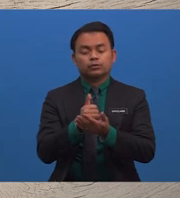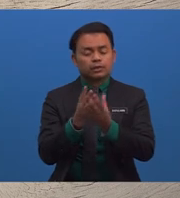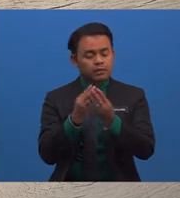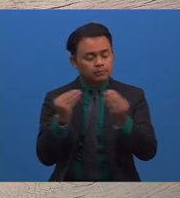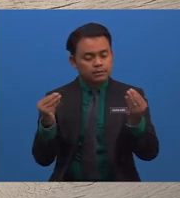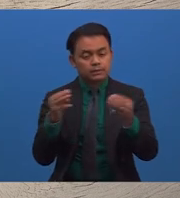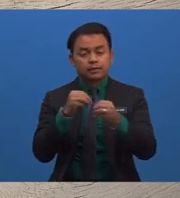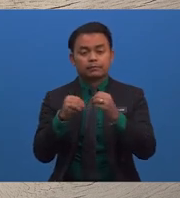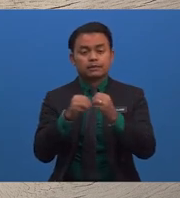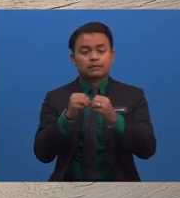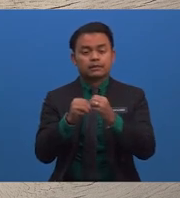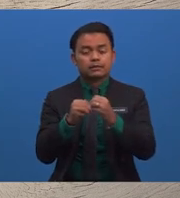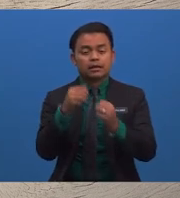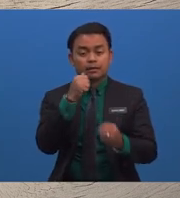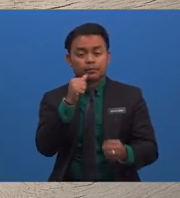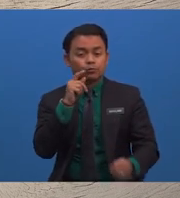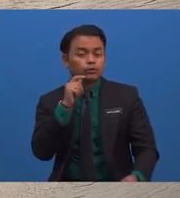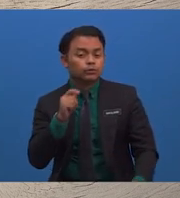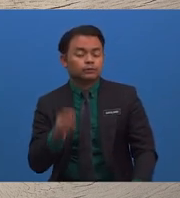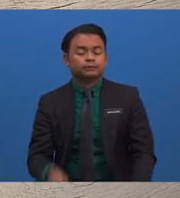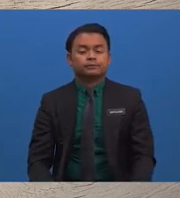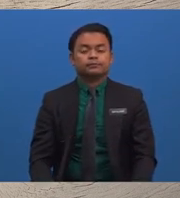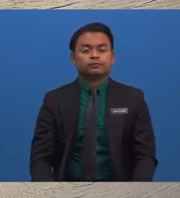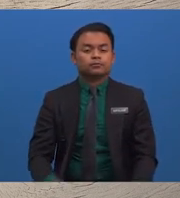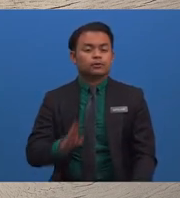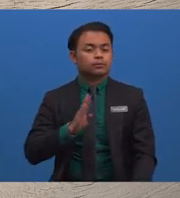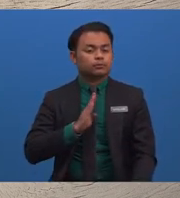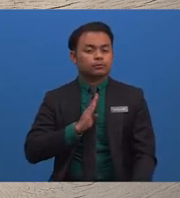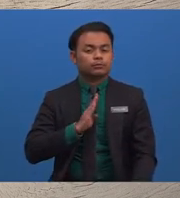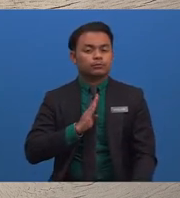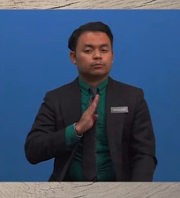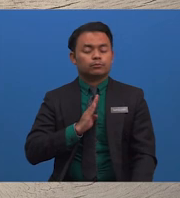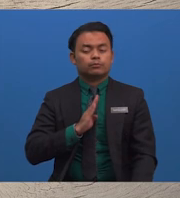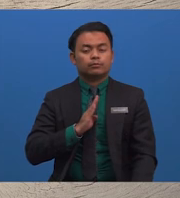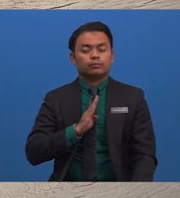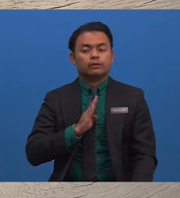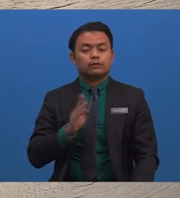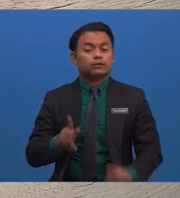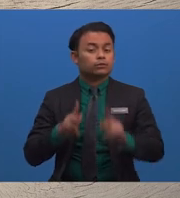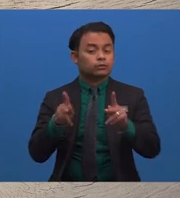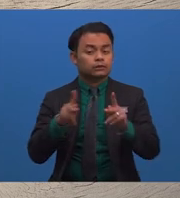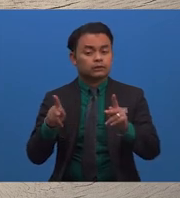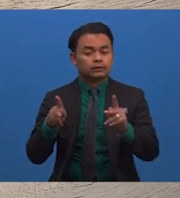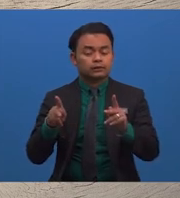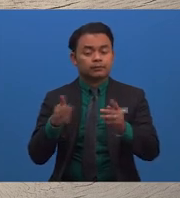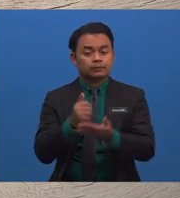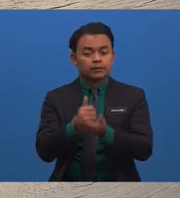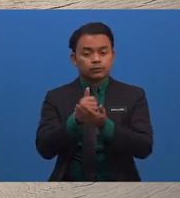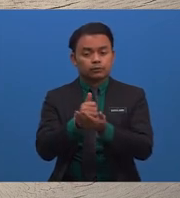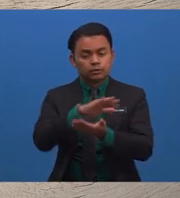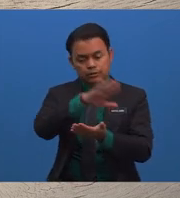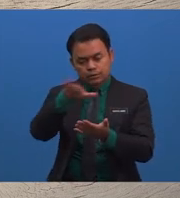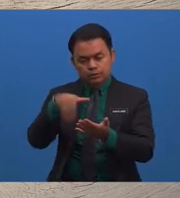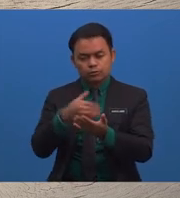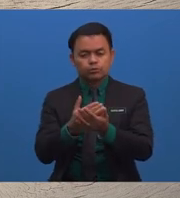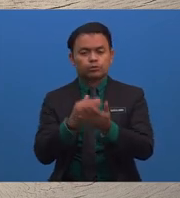menyelesaikan masalah Mak Tua. Beta berkenan mengurniakan bantuan kepada seluruh keluarga Mak